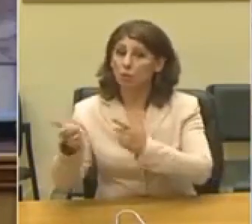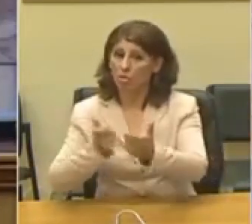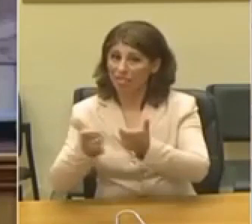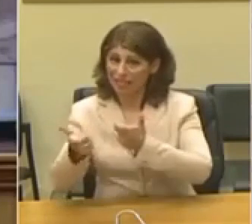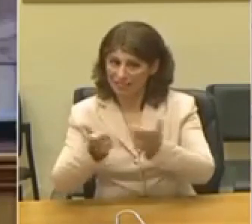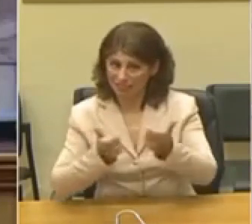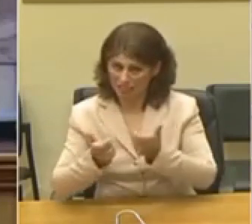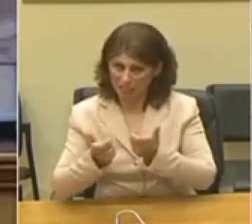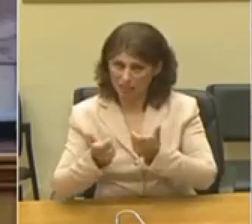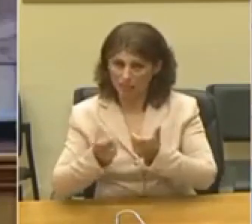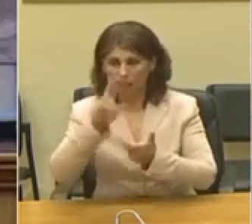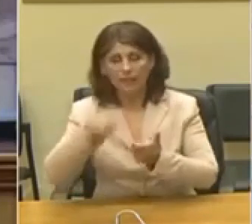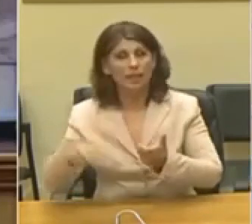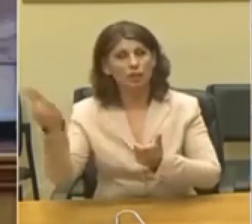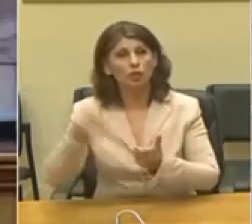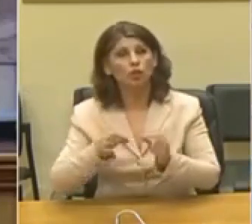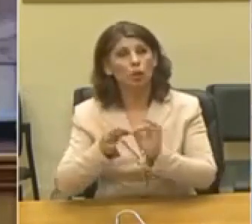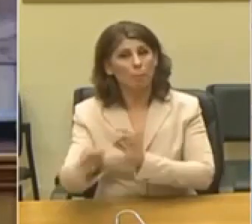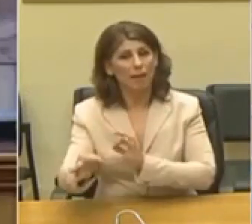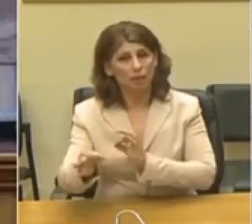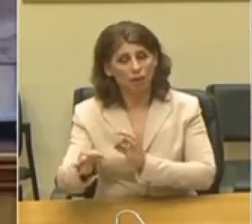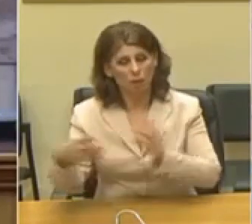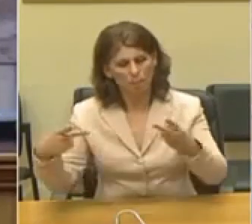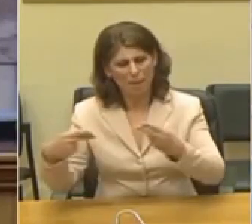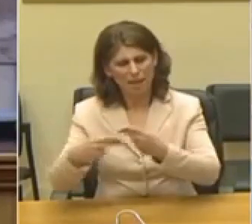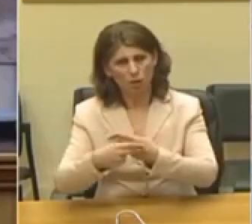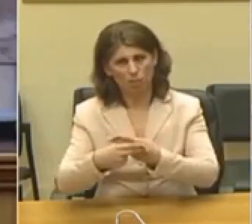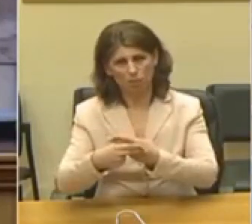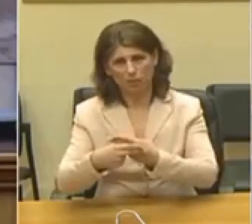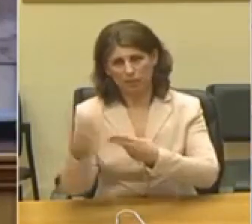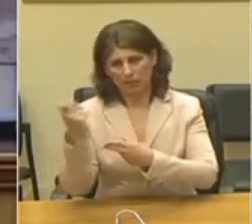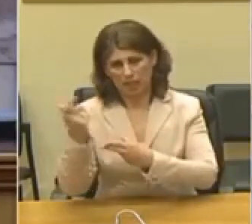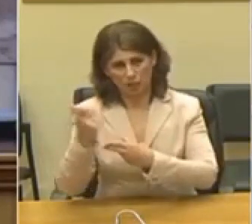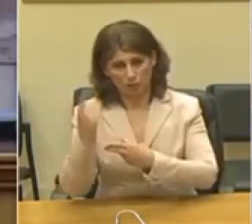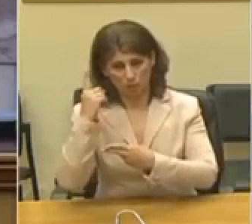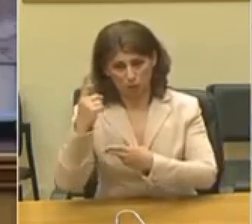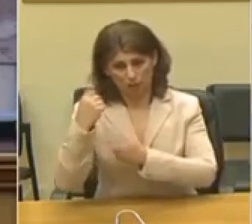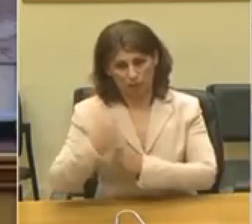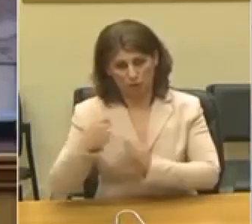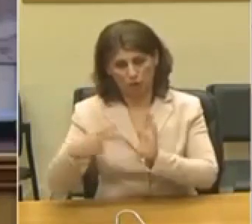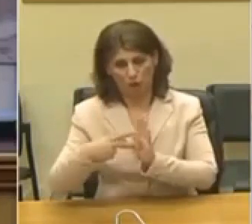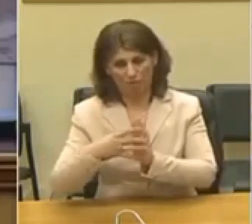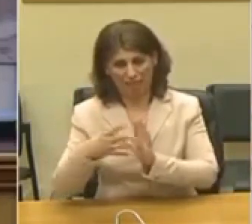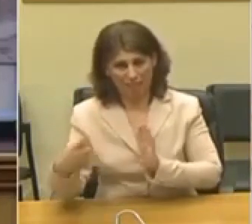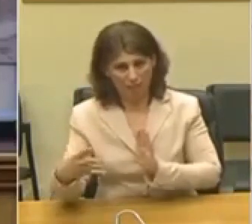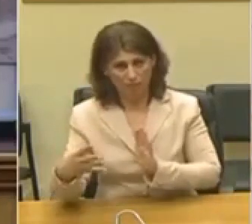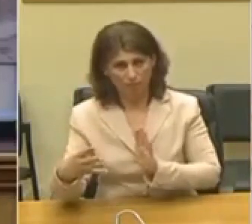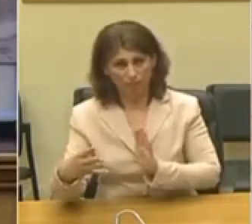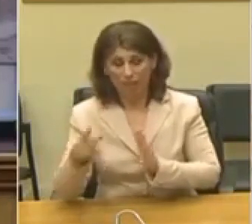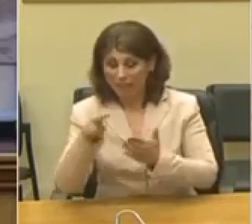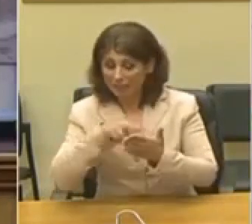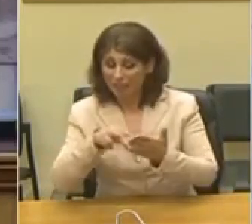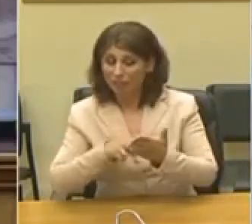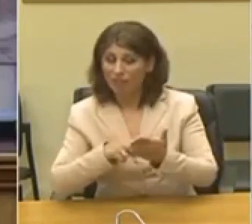την ακύρωση του μέτρου της περικοπής των συντάξεων από την 1η Ιανουαρίου του 2019. Τα διάβασα στην